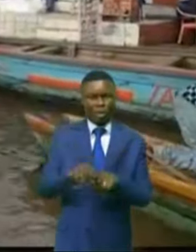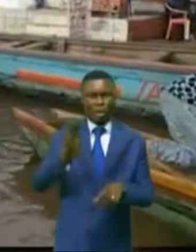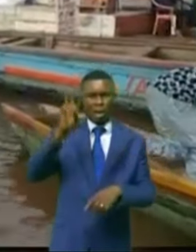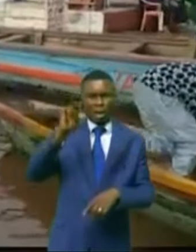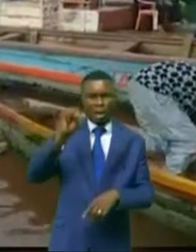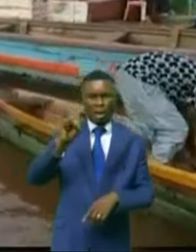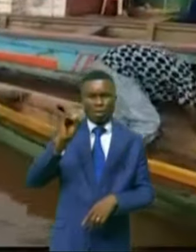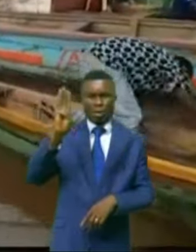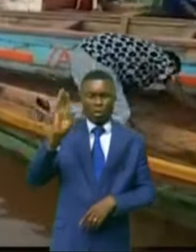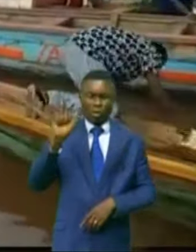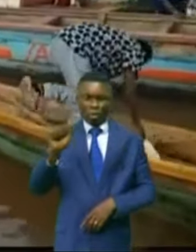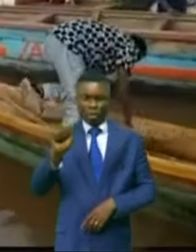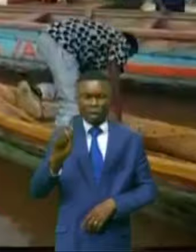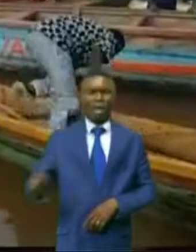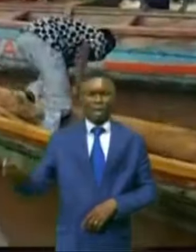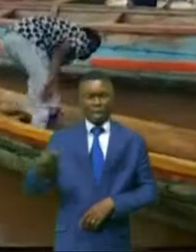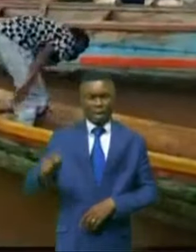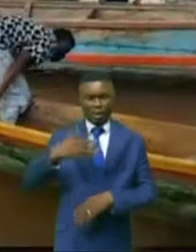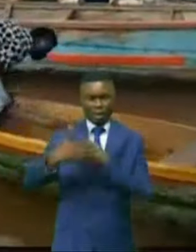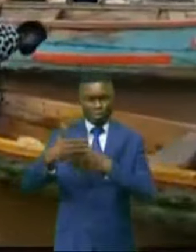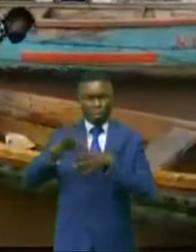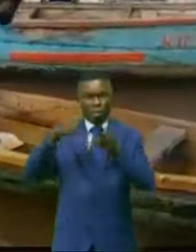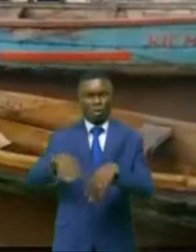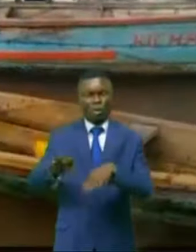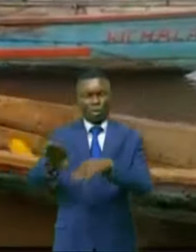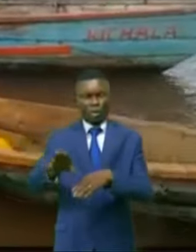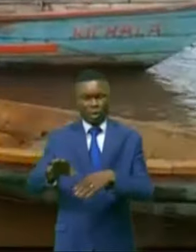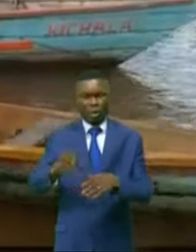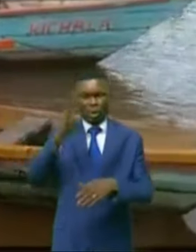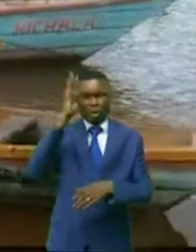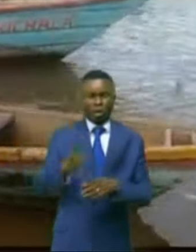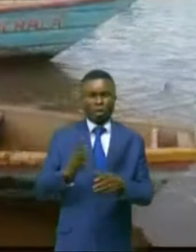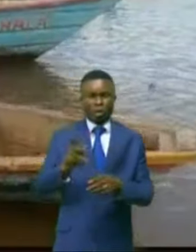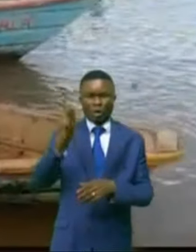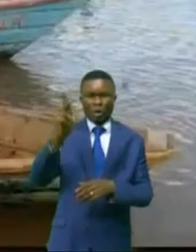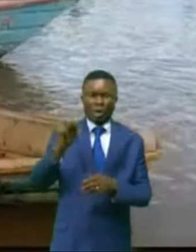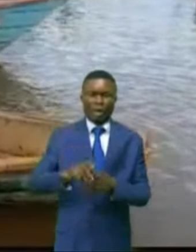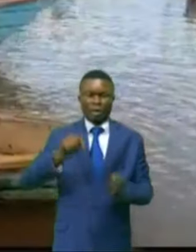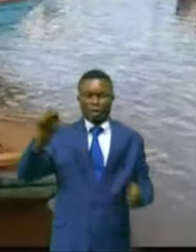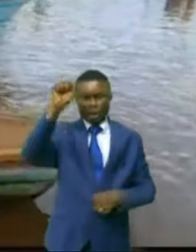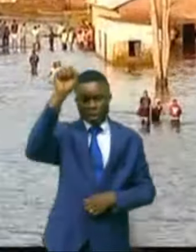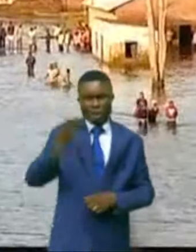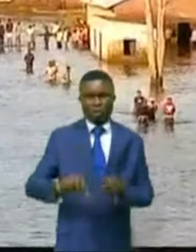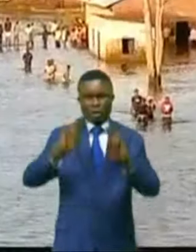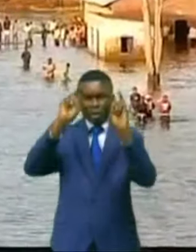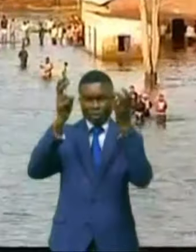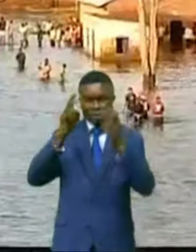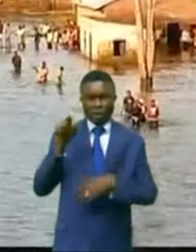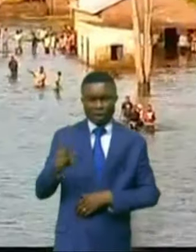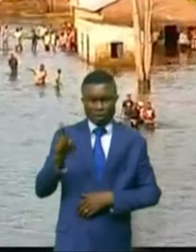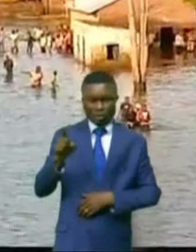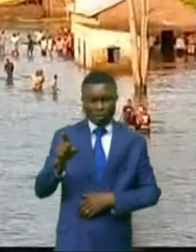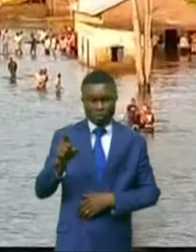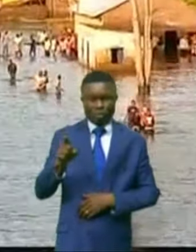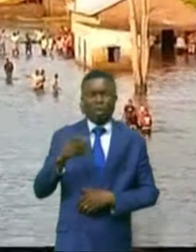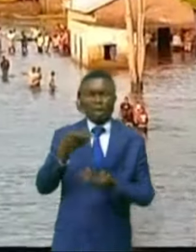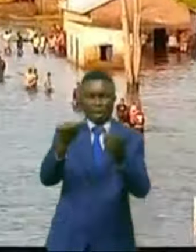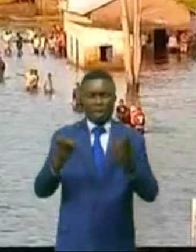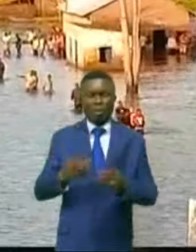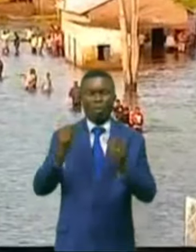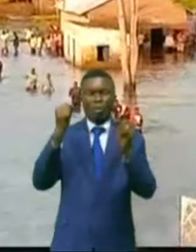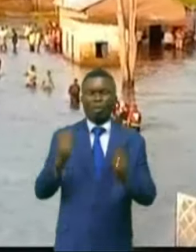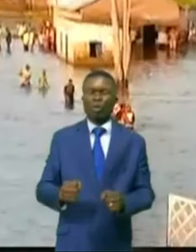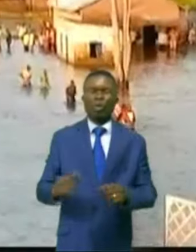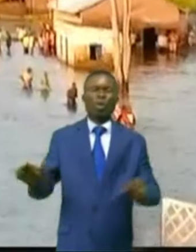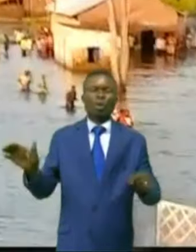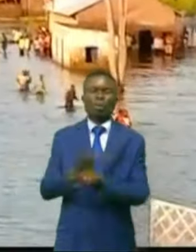un territoire riverain du lac Tanganyika situé à plus de 300 km au sud de la ville de Kalemie, où les quais d'accostage est complètement